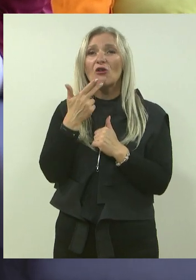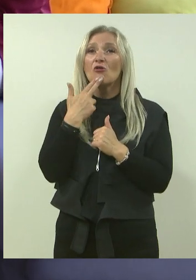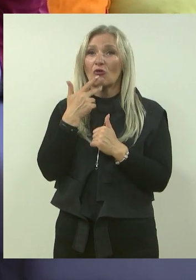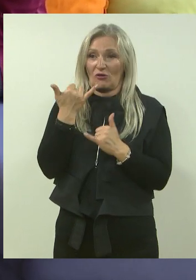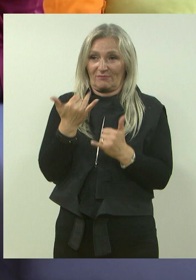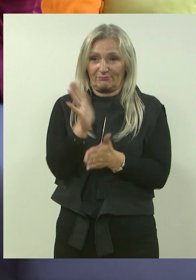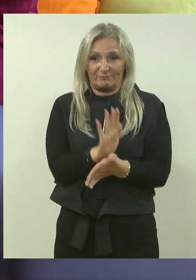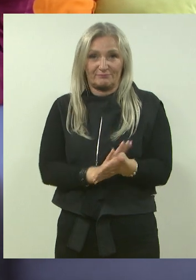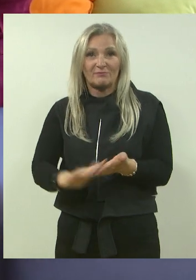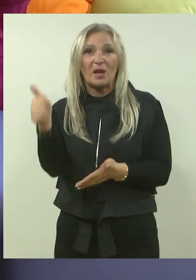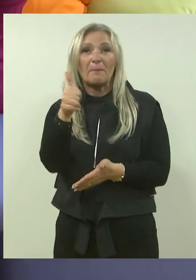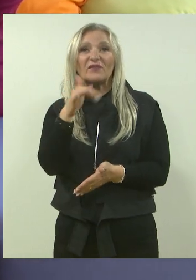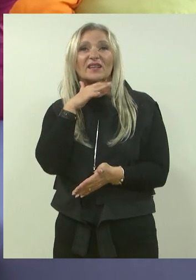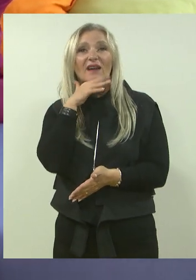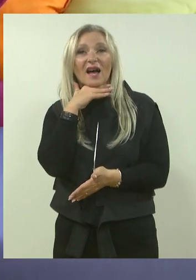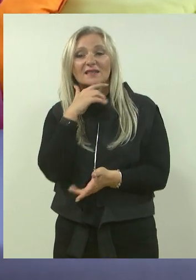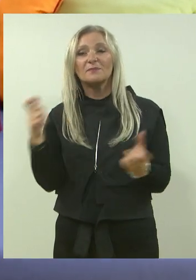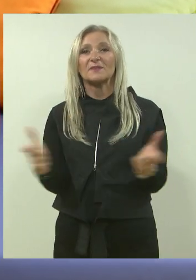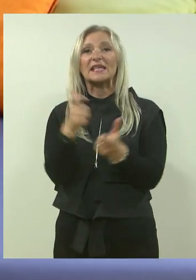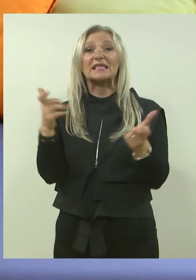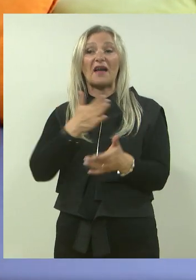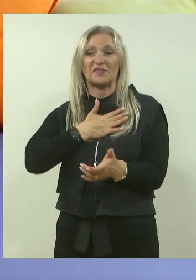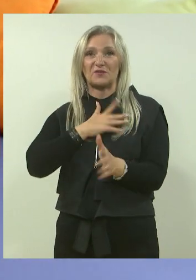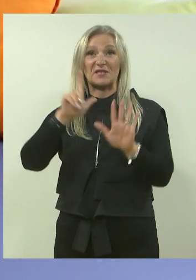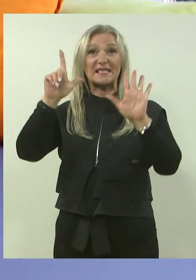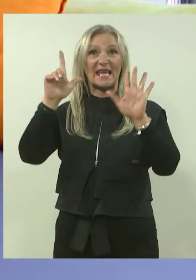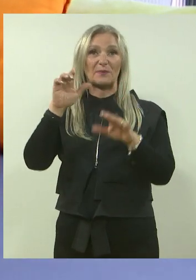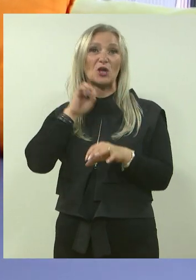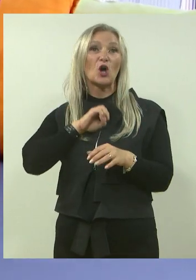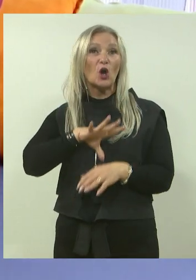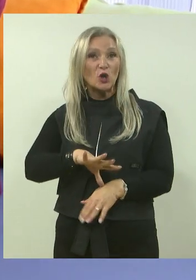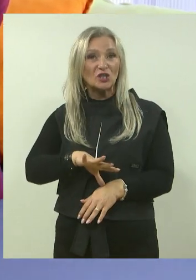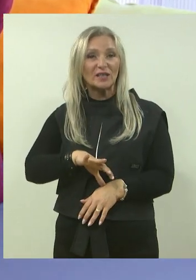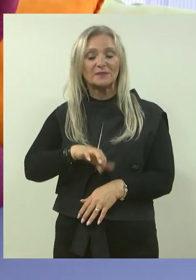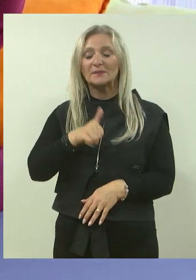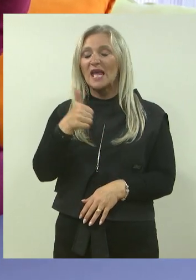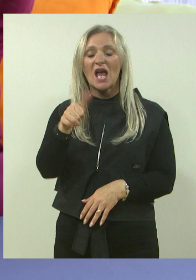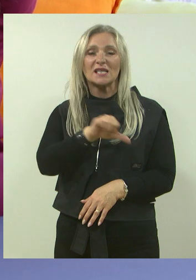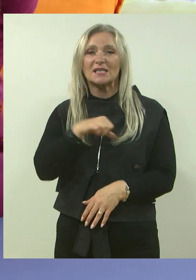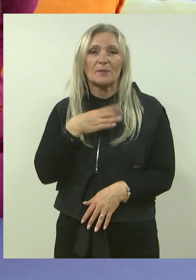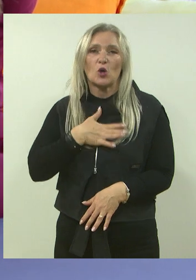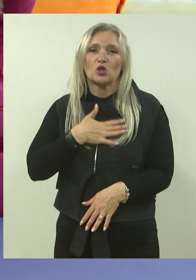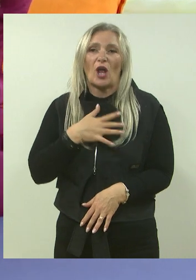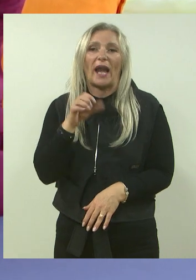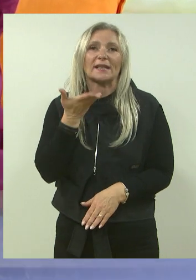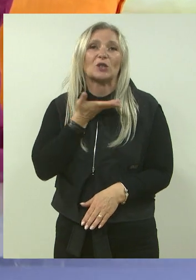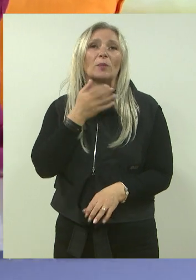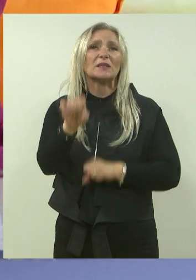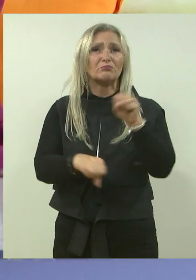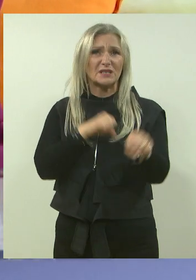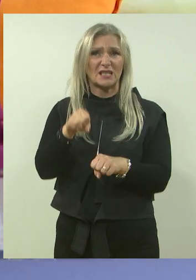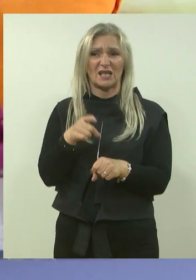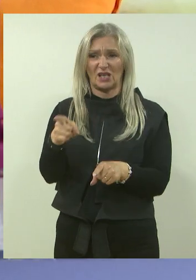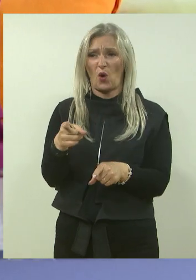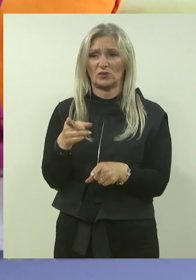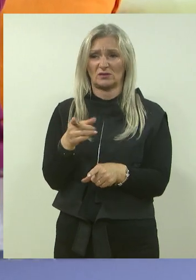i zapravo slavi svoj sedmi rođendan. Jedina želja mu je da dobije jedan bicikl, međutim on dobiva nešto drugo,